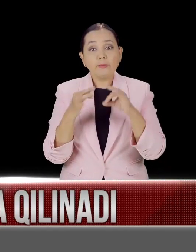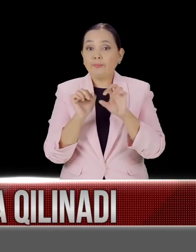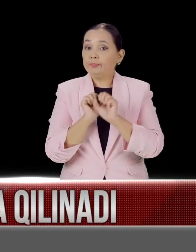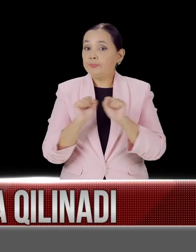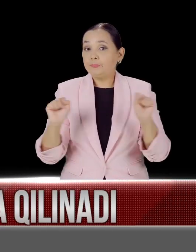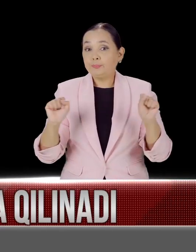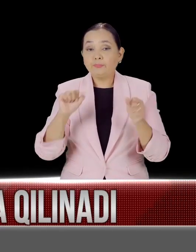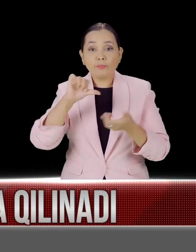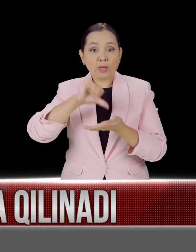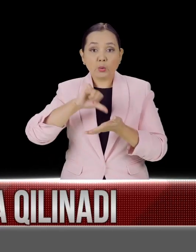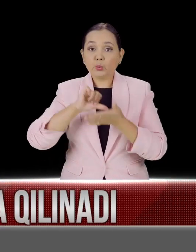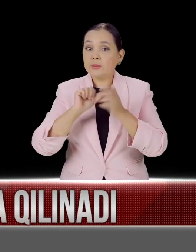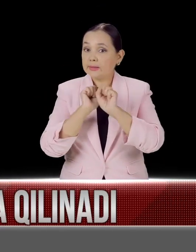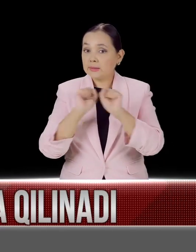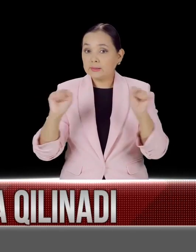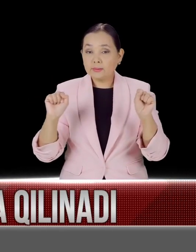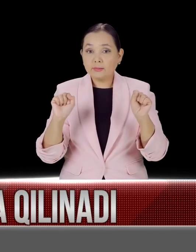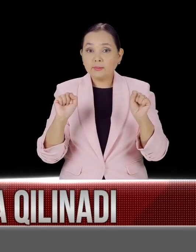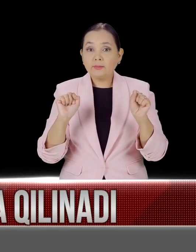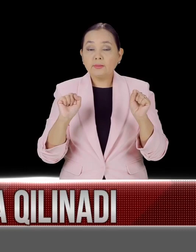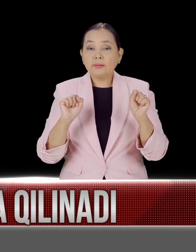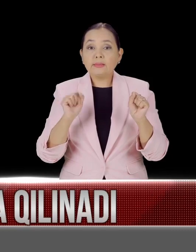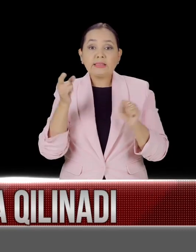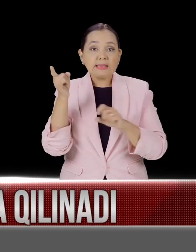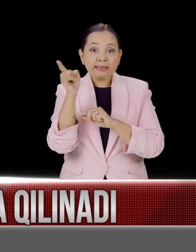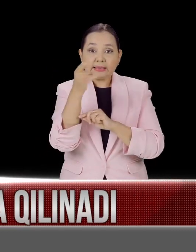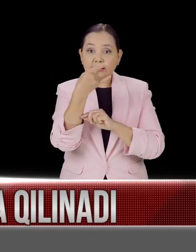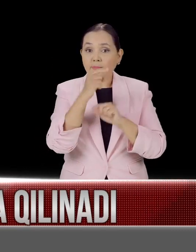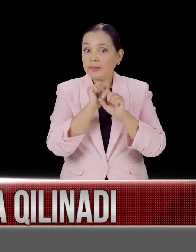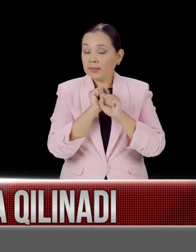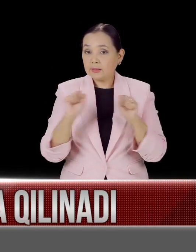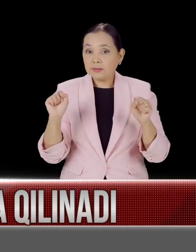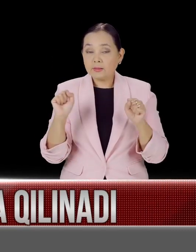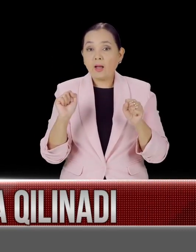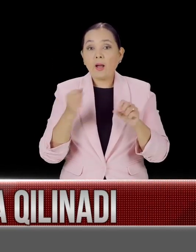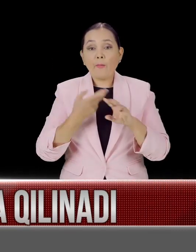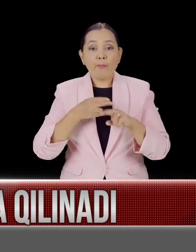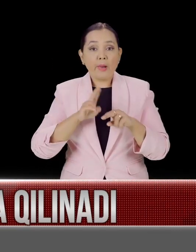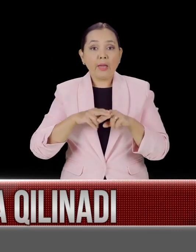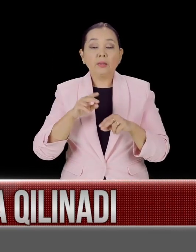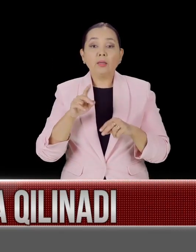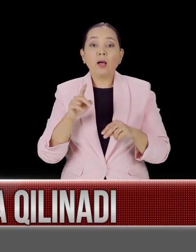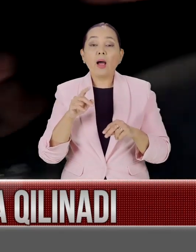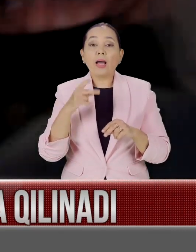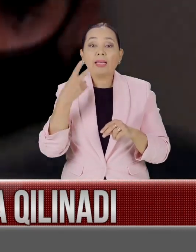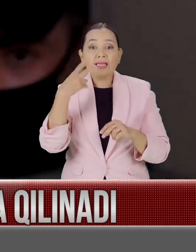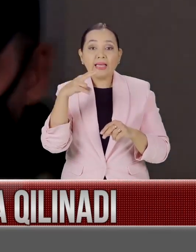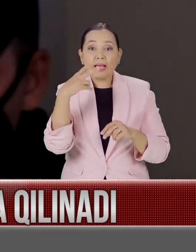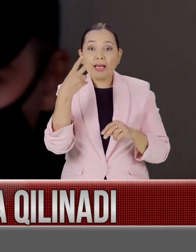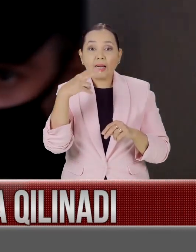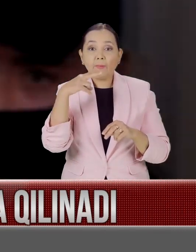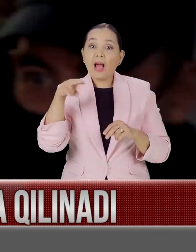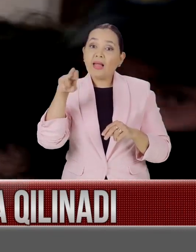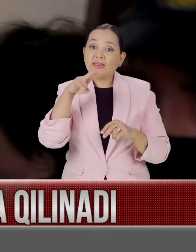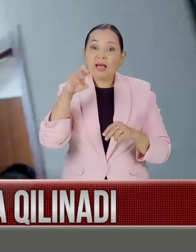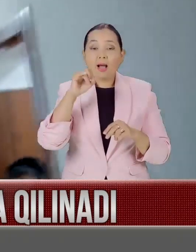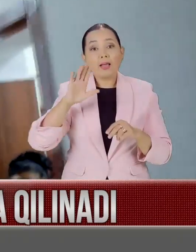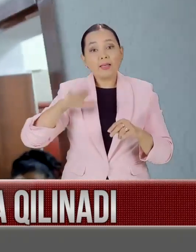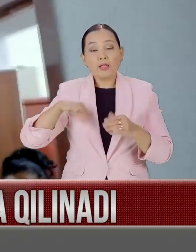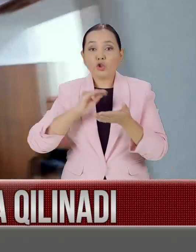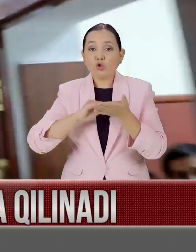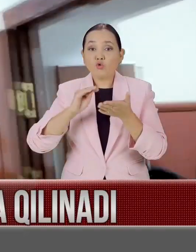ham qatnashmaydi. Hozirlik o'qolyapti-ku. Bo'lmaydi. Nimagadir anaqa bo'lyapti. Menda ham shu qo'yman, nima? 20 daqiqalar